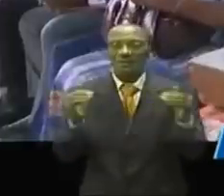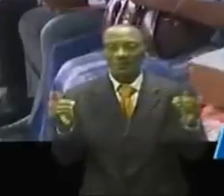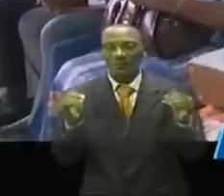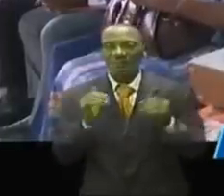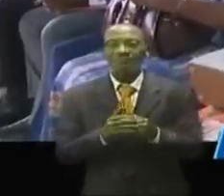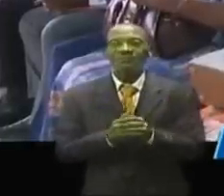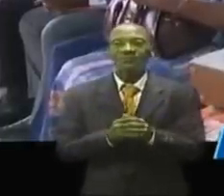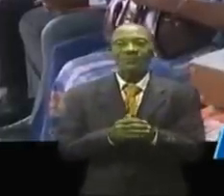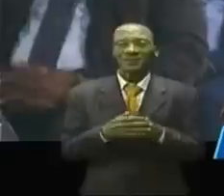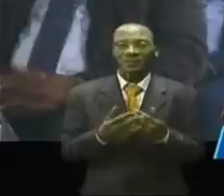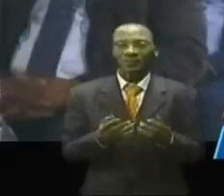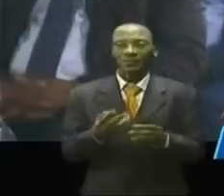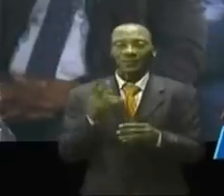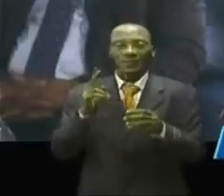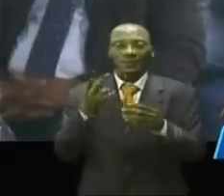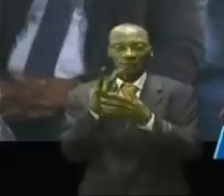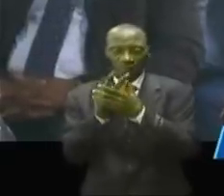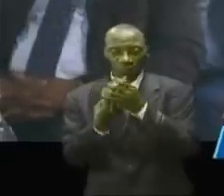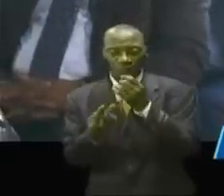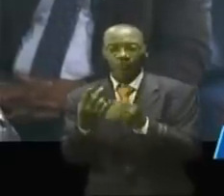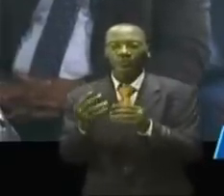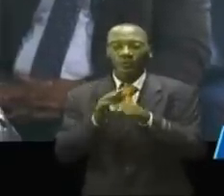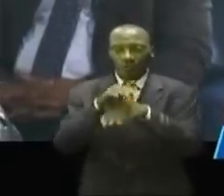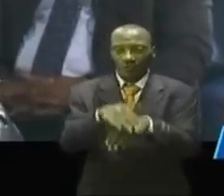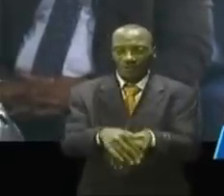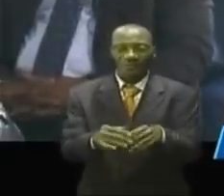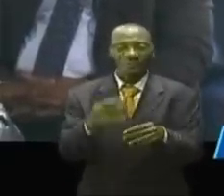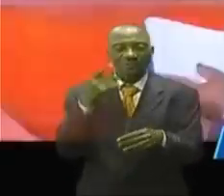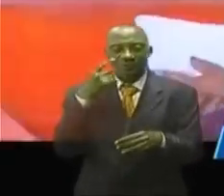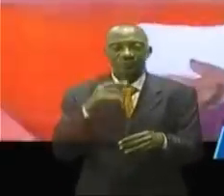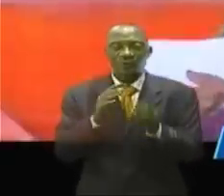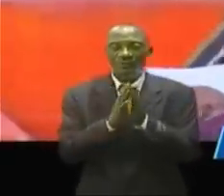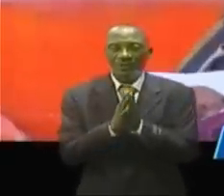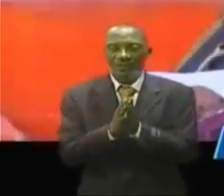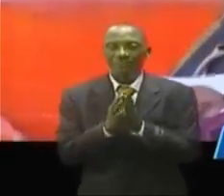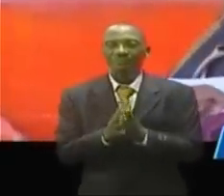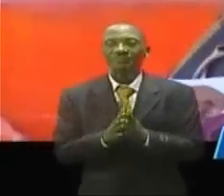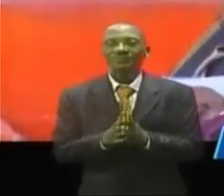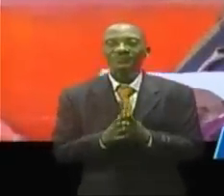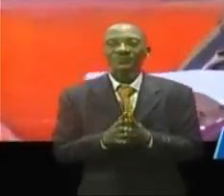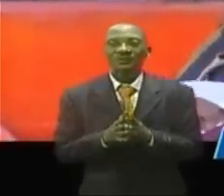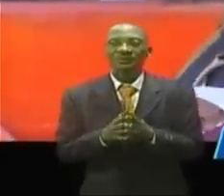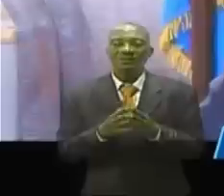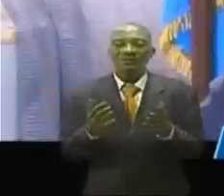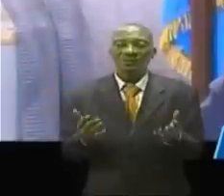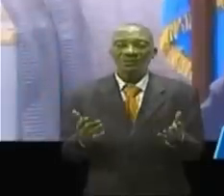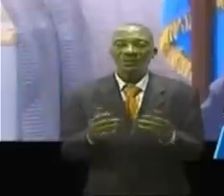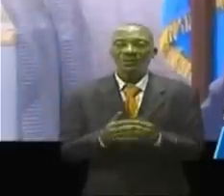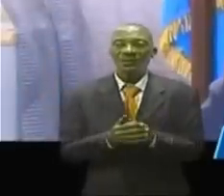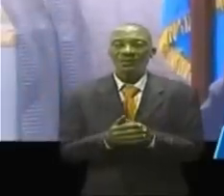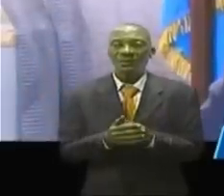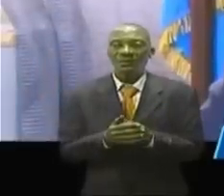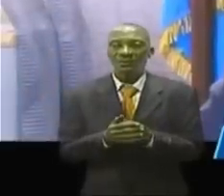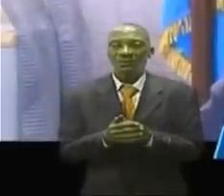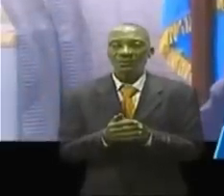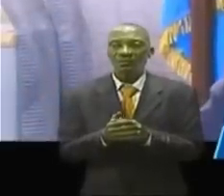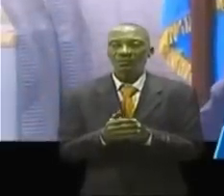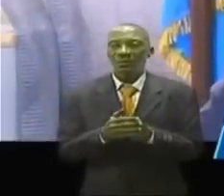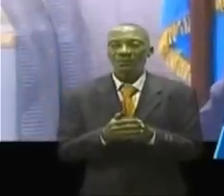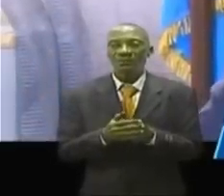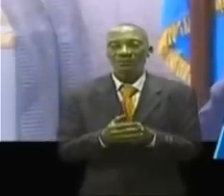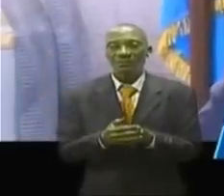qui amputent des organes humains à leurs compatriotes pour des fins pécuniaires. Le bourgmestre vient de trouver une béquille. Où Banda les mal